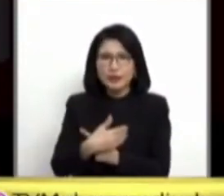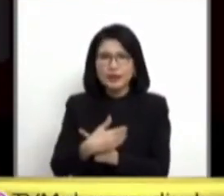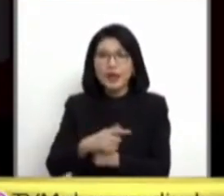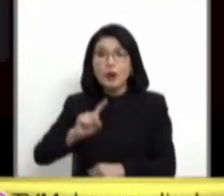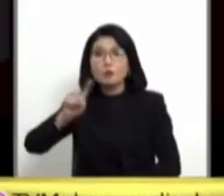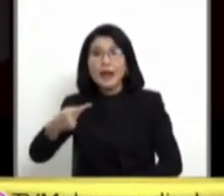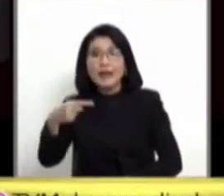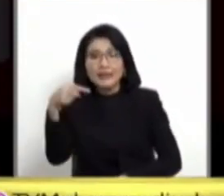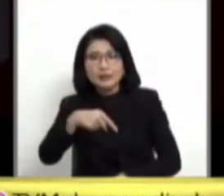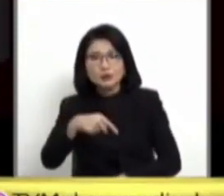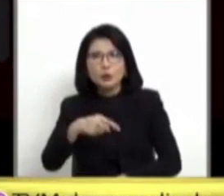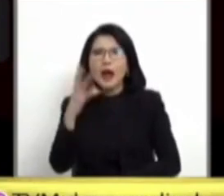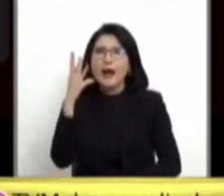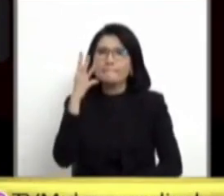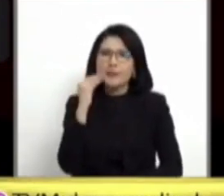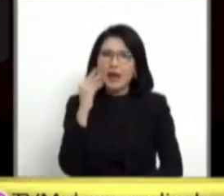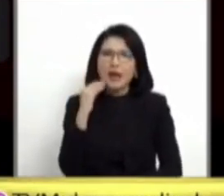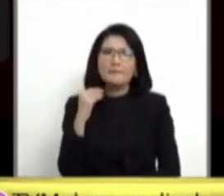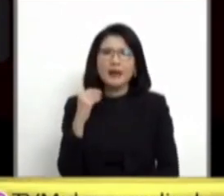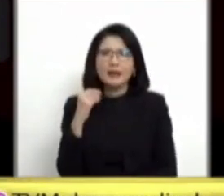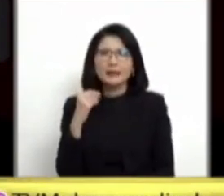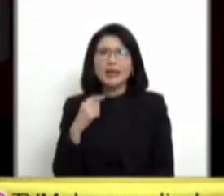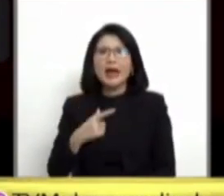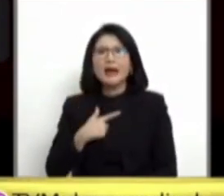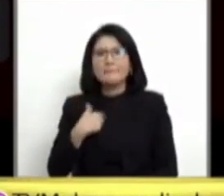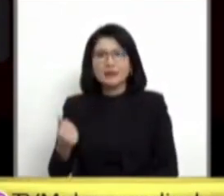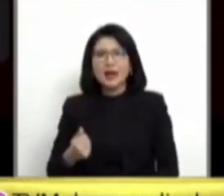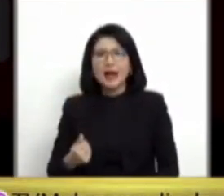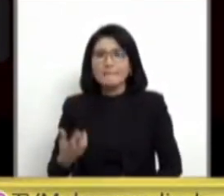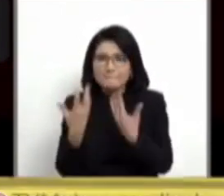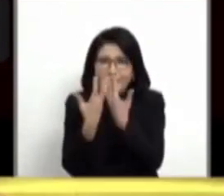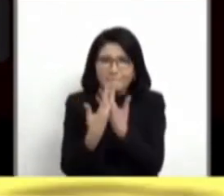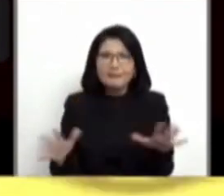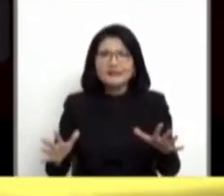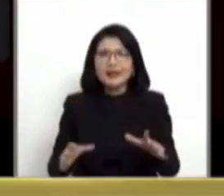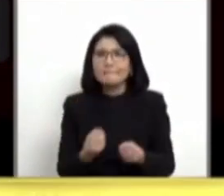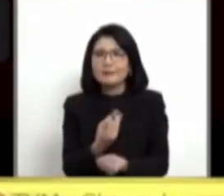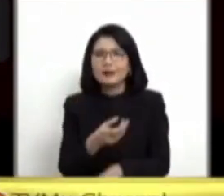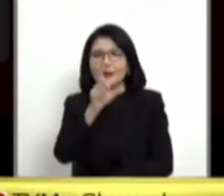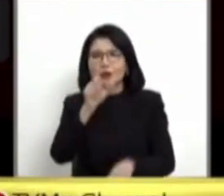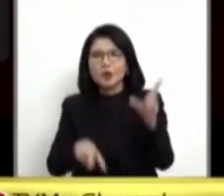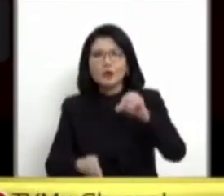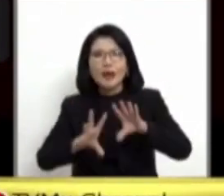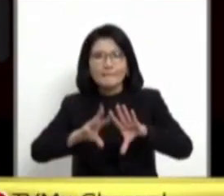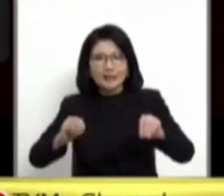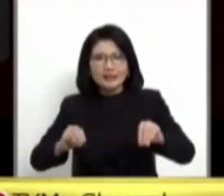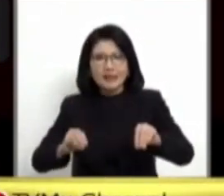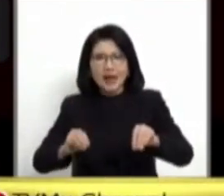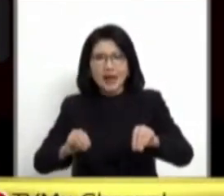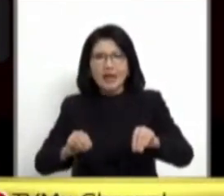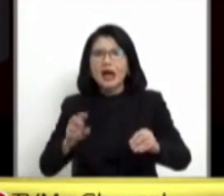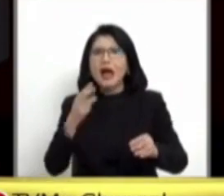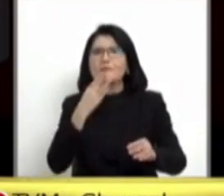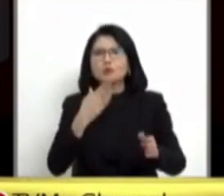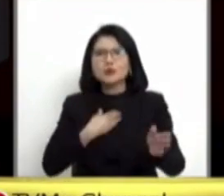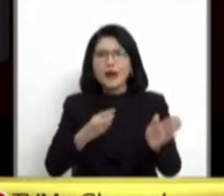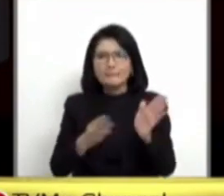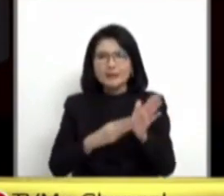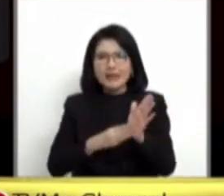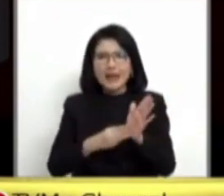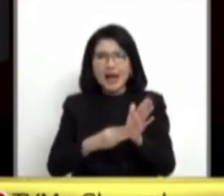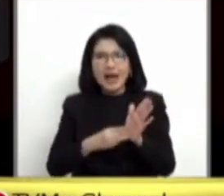sinilah pengalaman kami kami pernah membebaskan beberapa pekerja yang bermasalah baik di Arab Saudi di